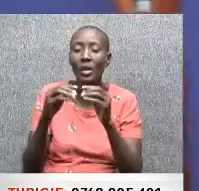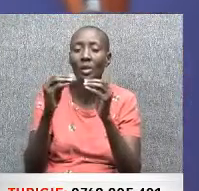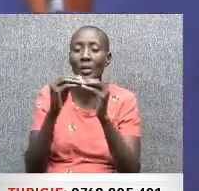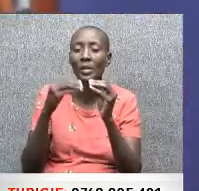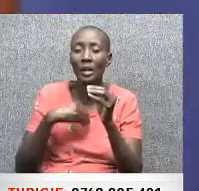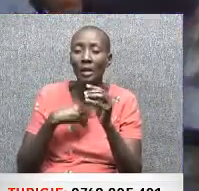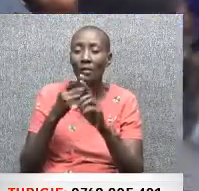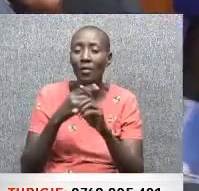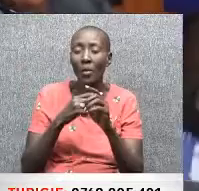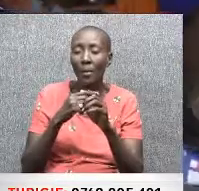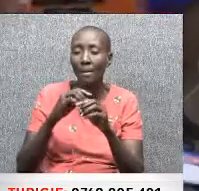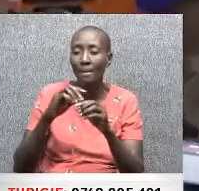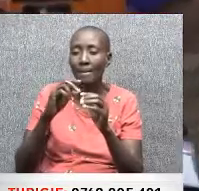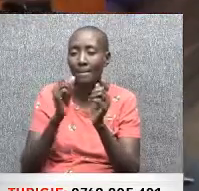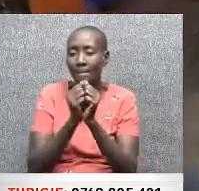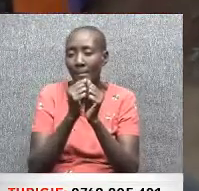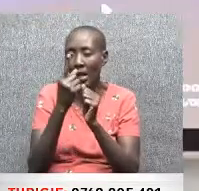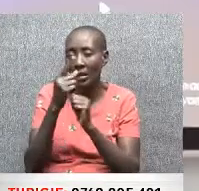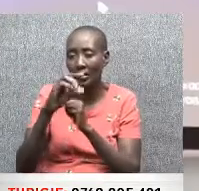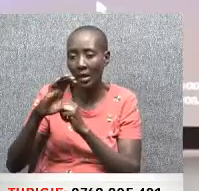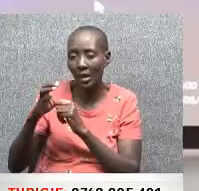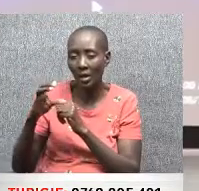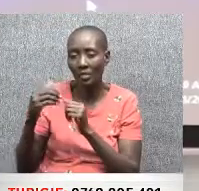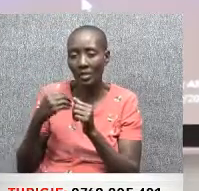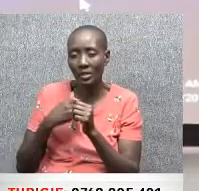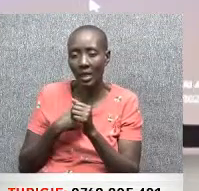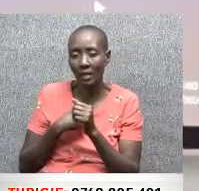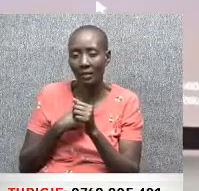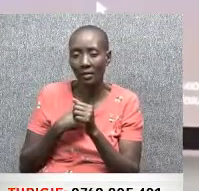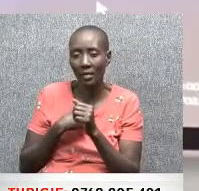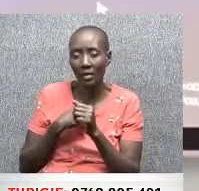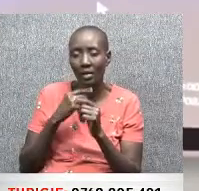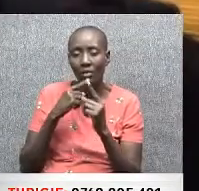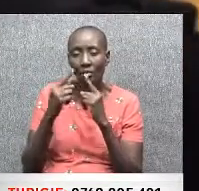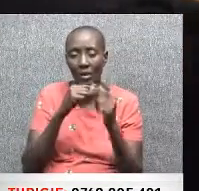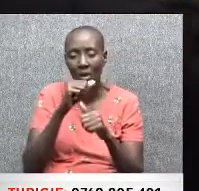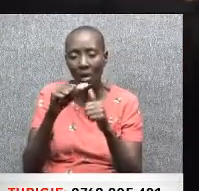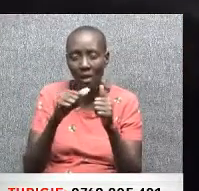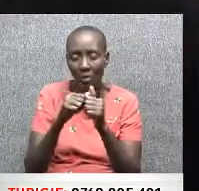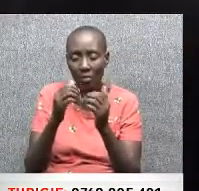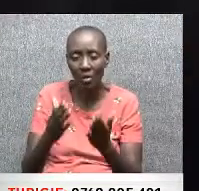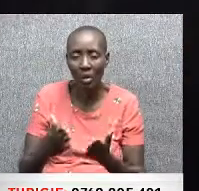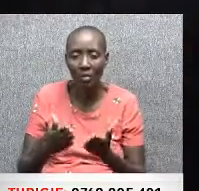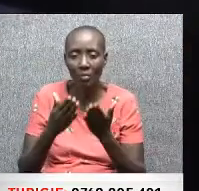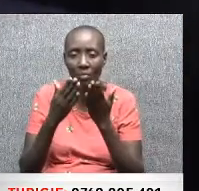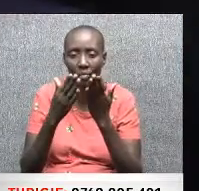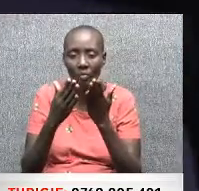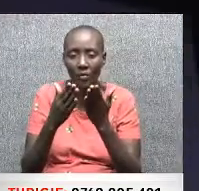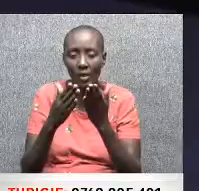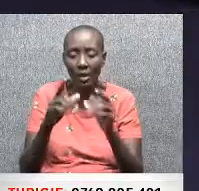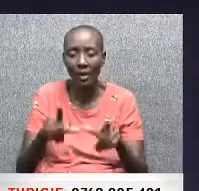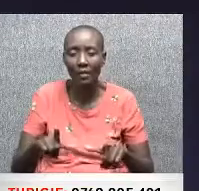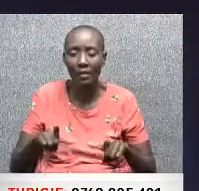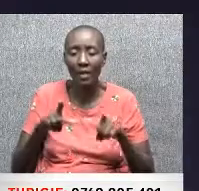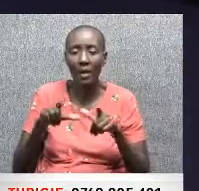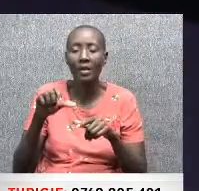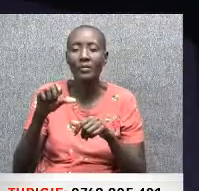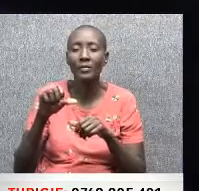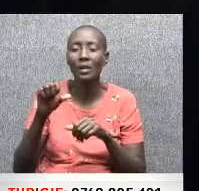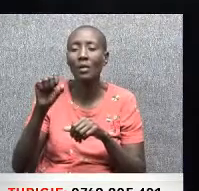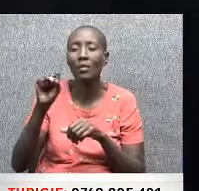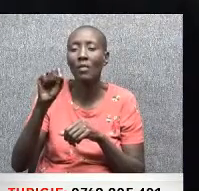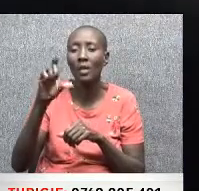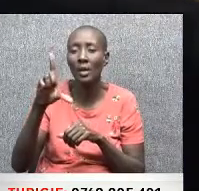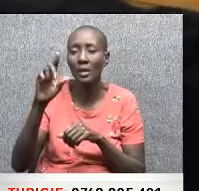11 kuhamasisha kuhusu mswada wa kuboresha mitaa duni. Haya yanajiri baada ya sera hii kupitishwa